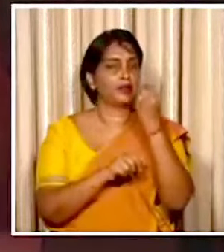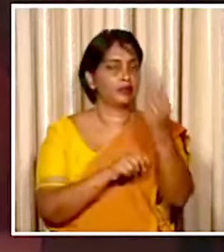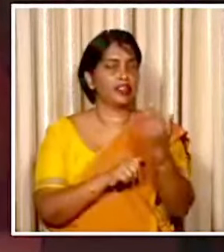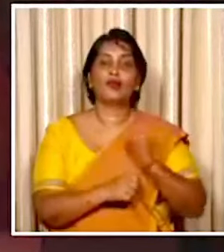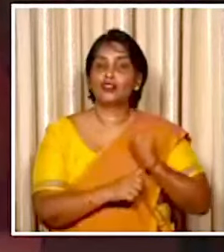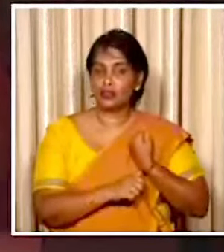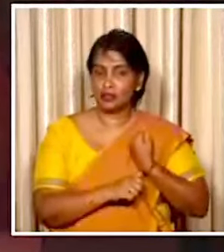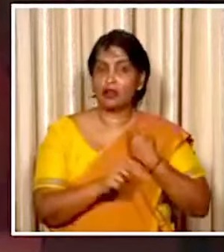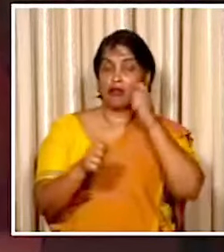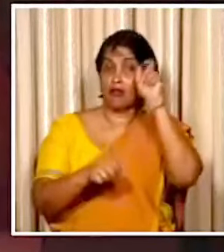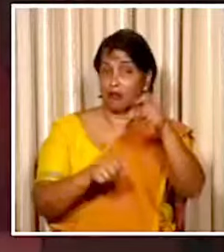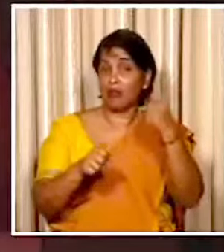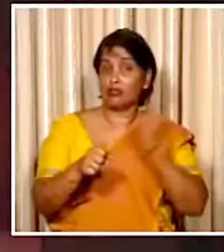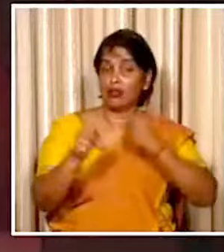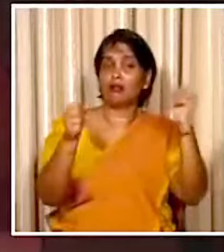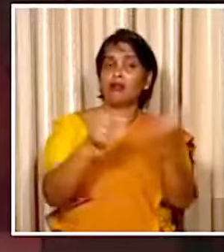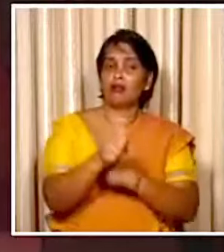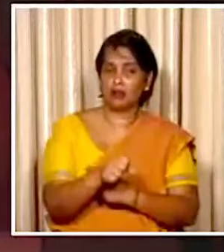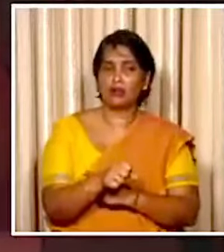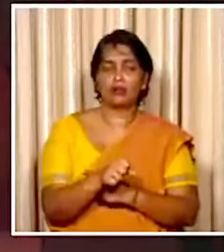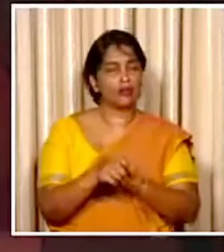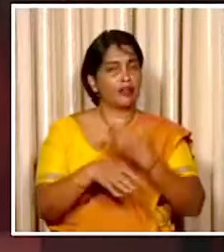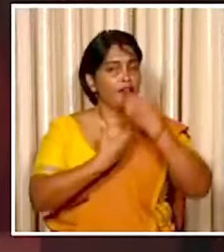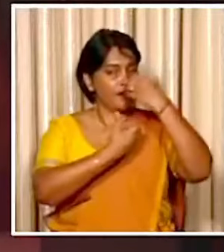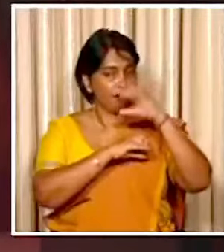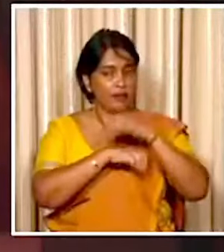වෛද්‍යවරයෙක් ඔහුව මරලා දැම්මා රසායනාගාර